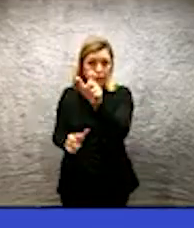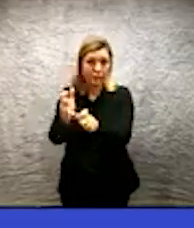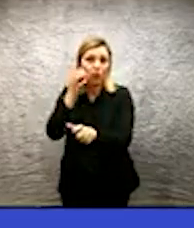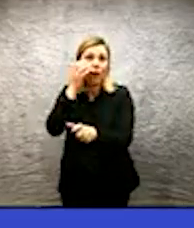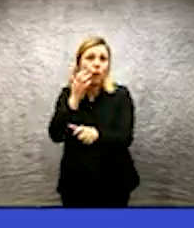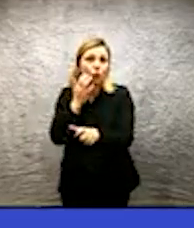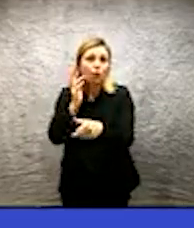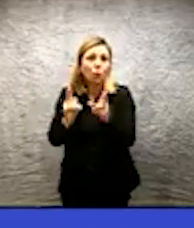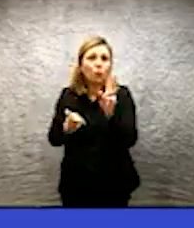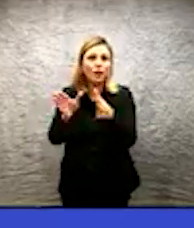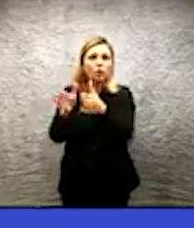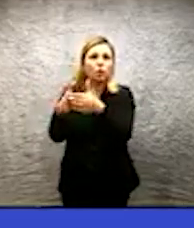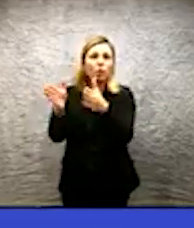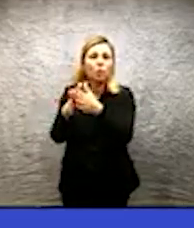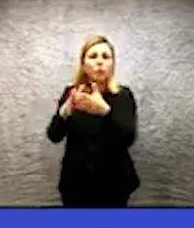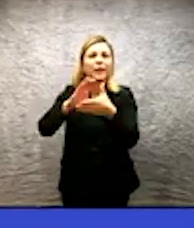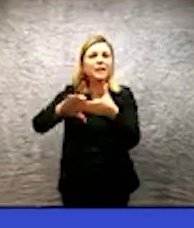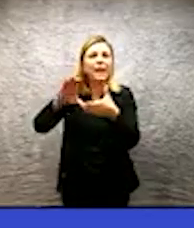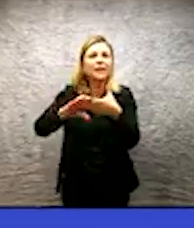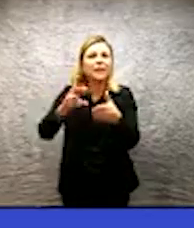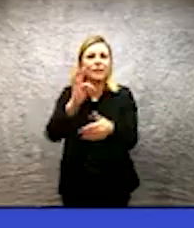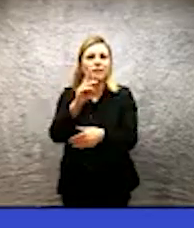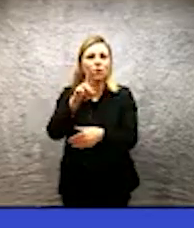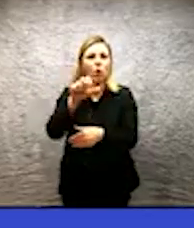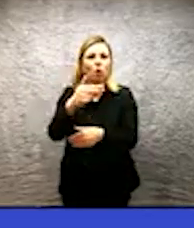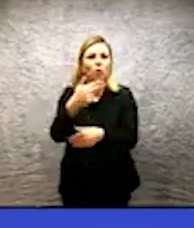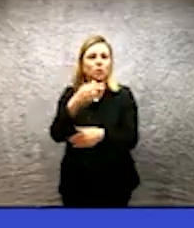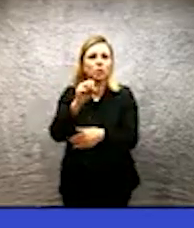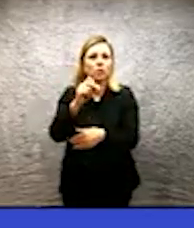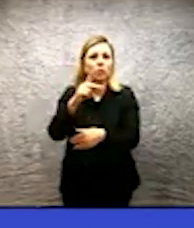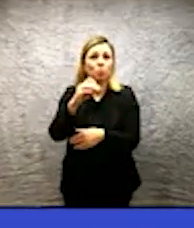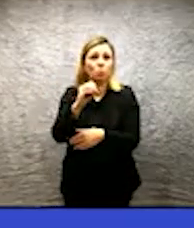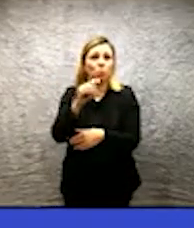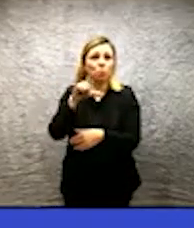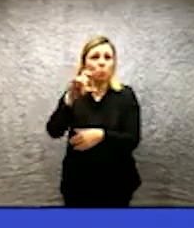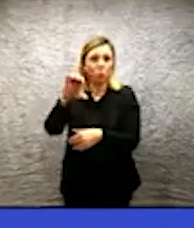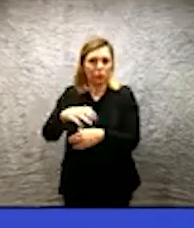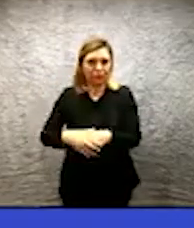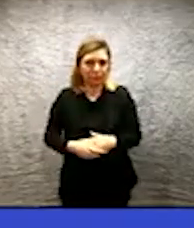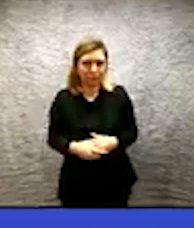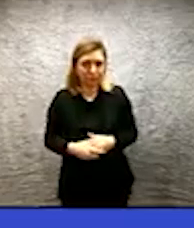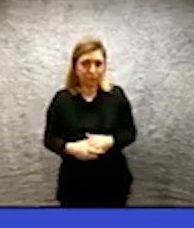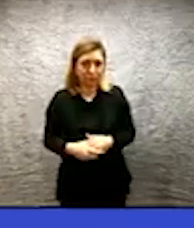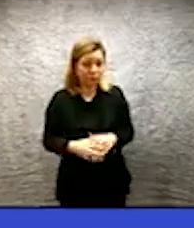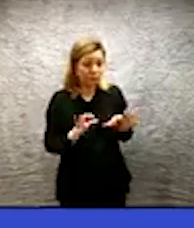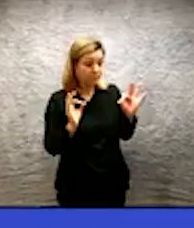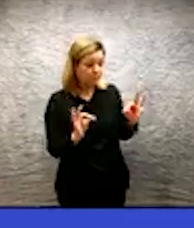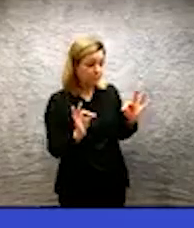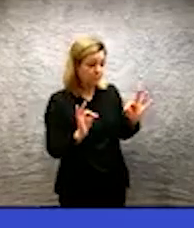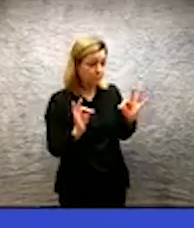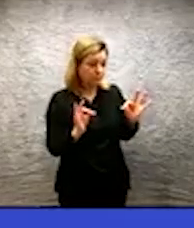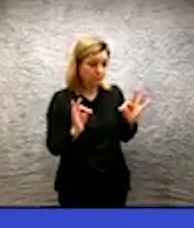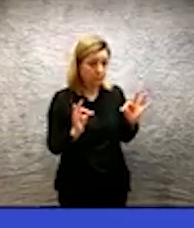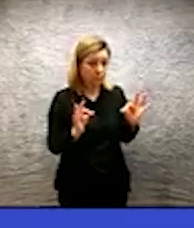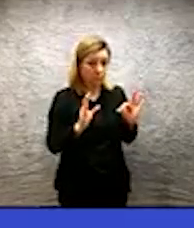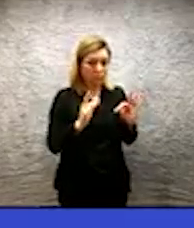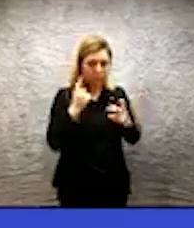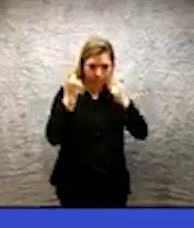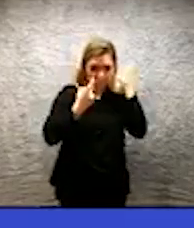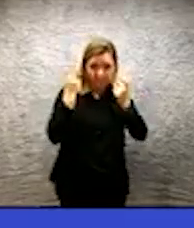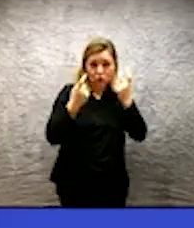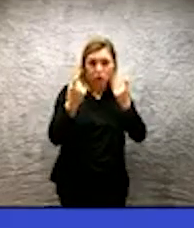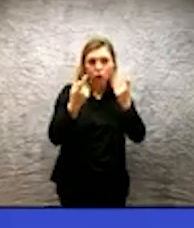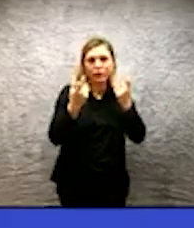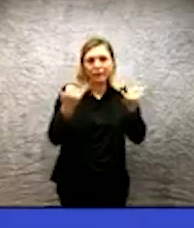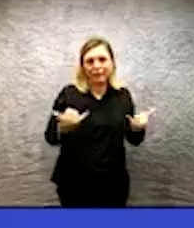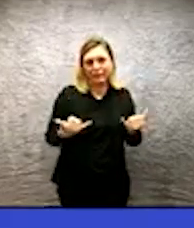carte Transpol. Parce qu'en dernière réflexion, on a une très belle bibliothèque à